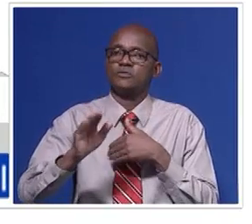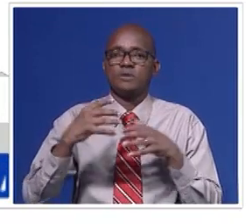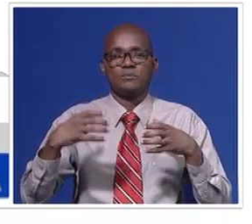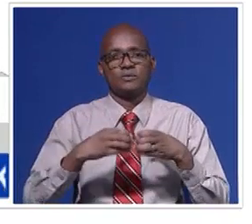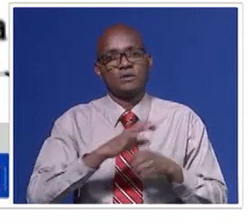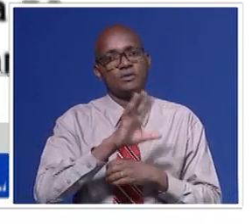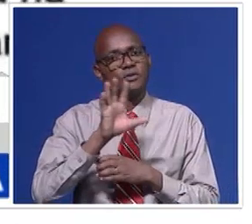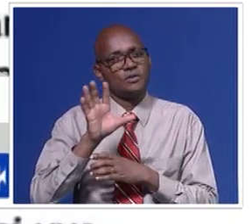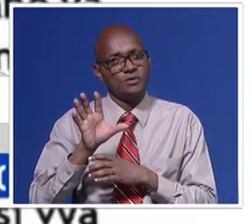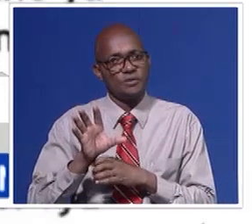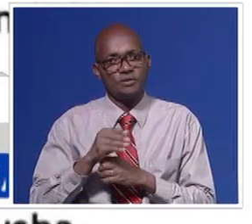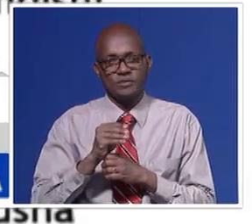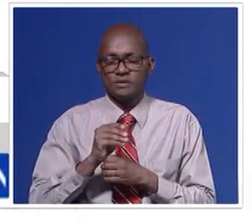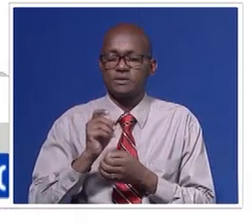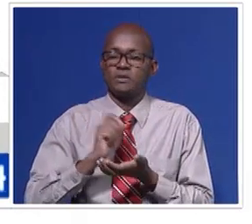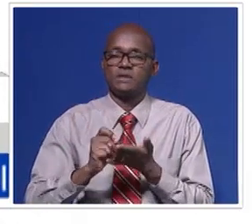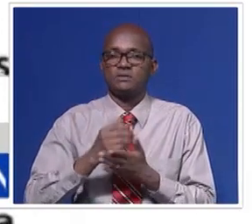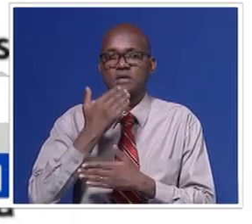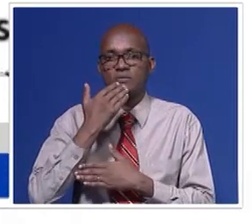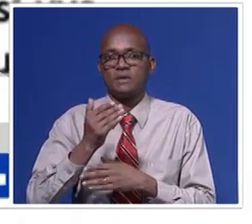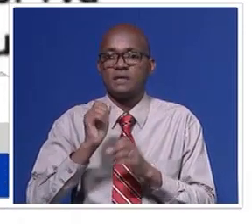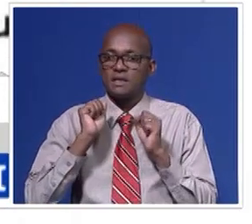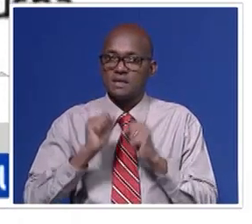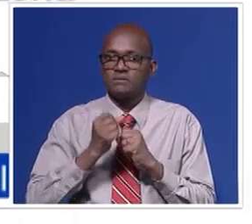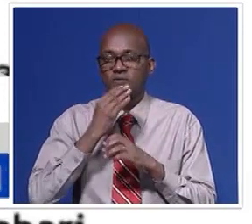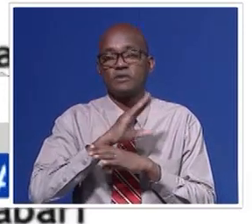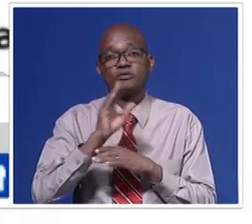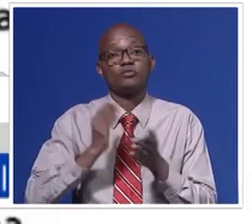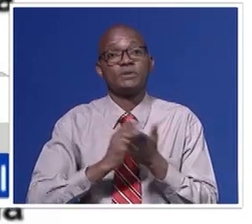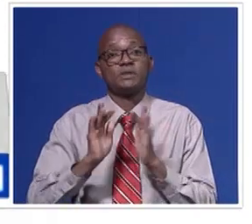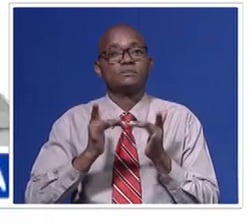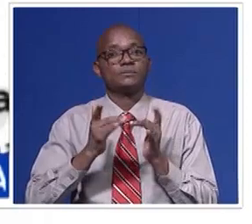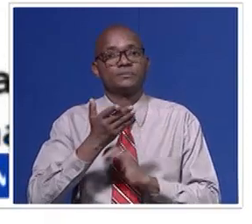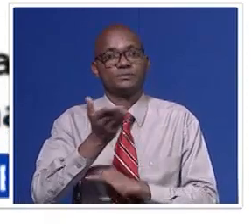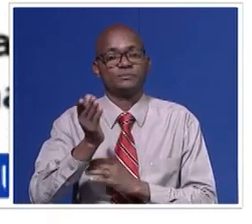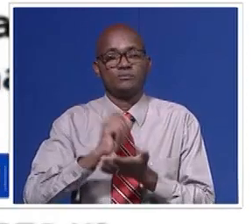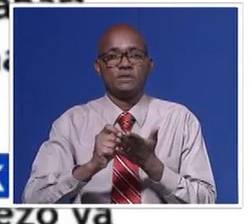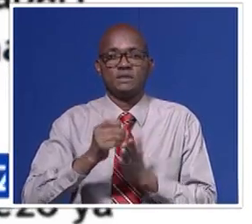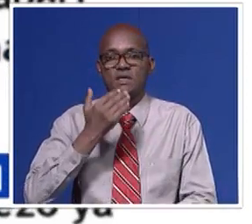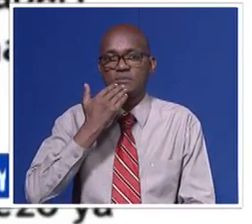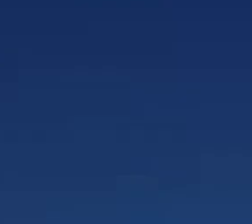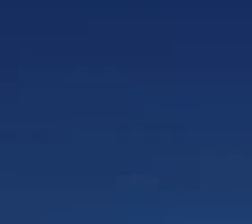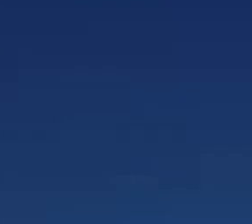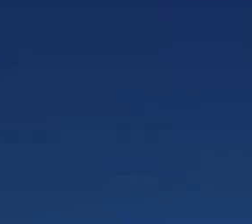kwamba taarifa zote zitatolewa kwa njia ya kielektroniki. Faraja Sendegea, Azam News.